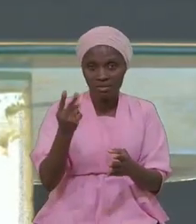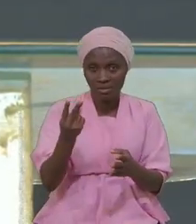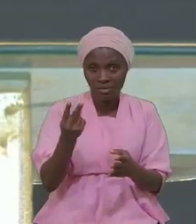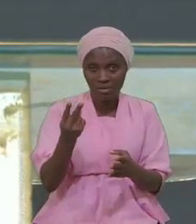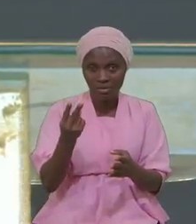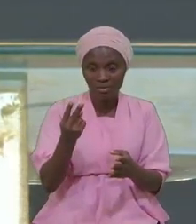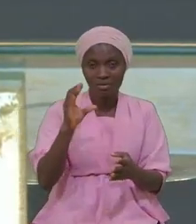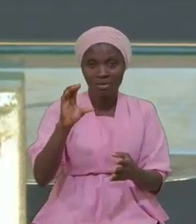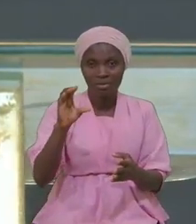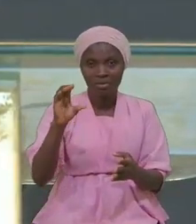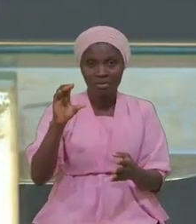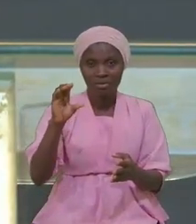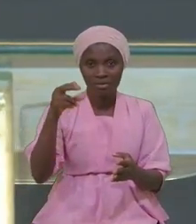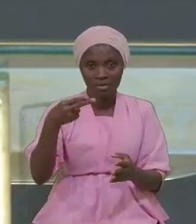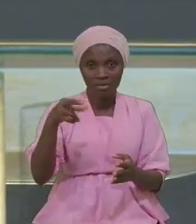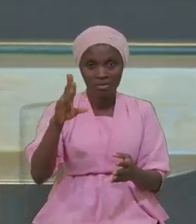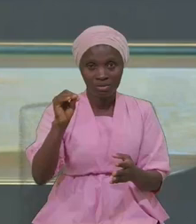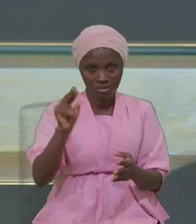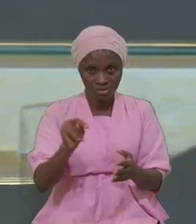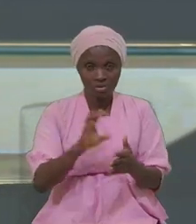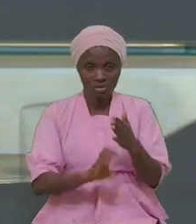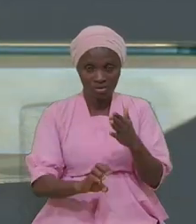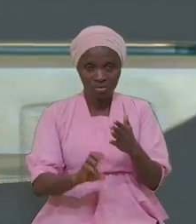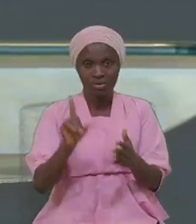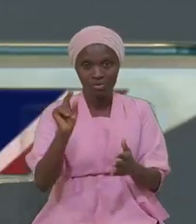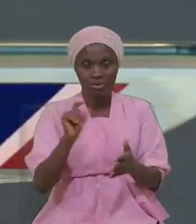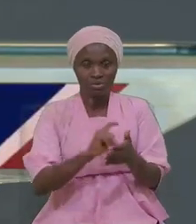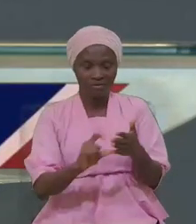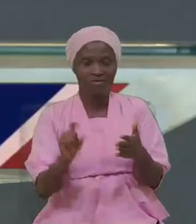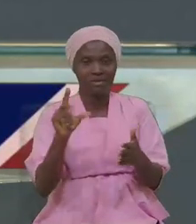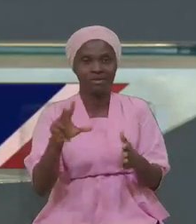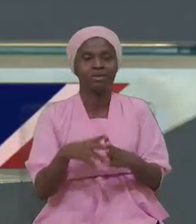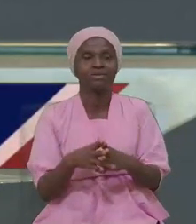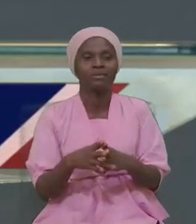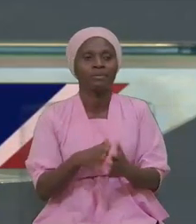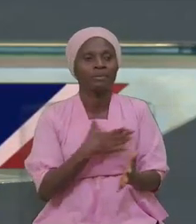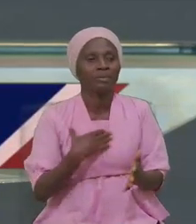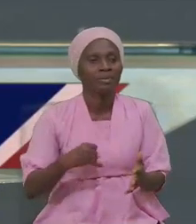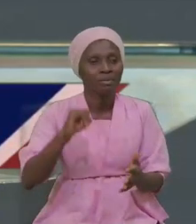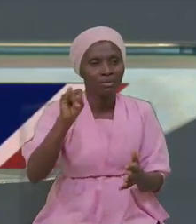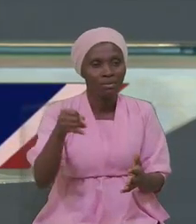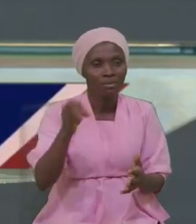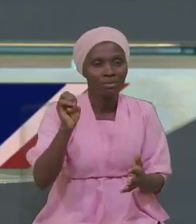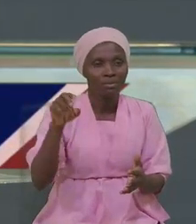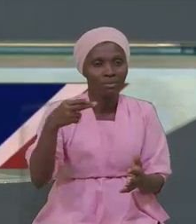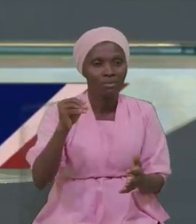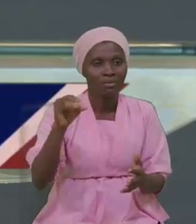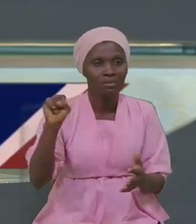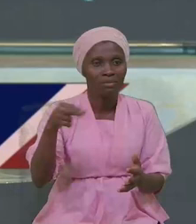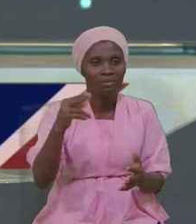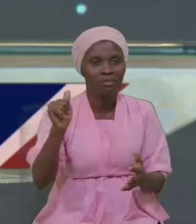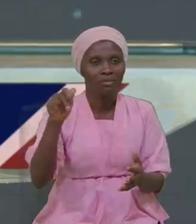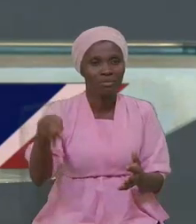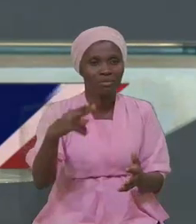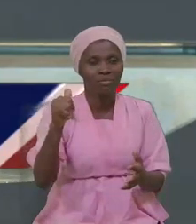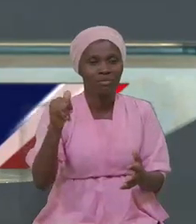chronique, chapitre 20, verset 3. Dans sa frayeur, Josaphat se disposa